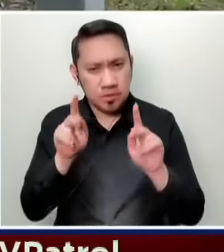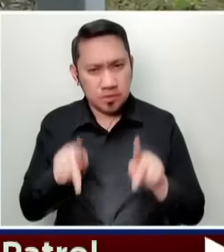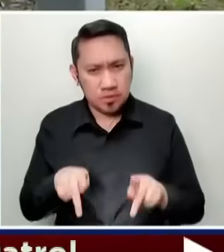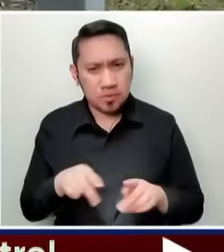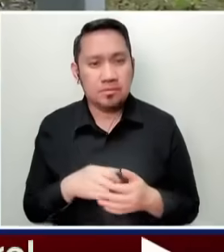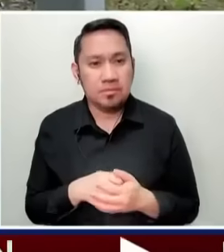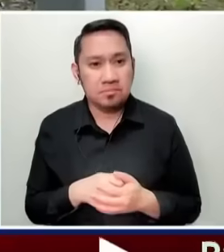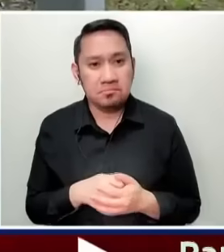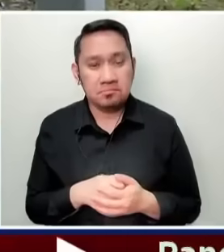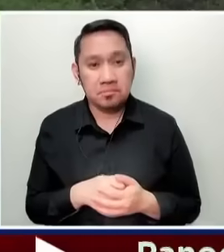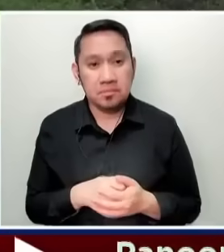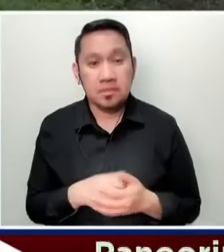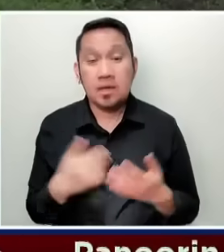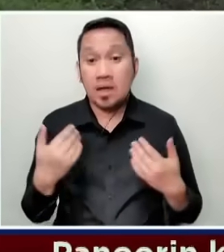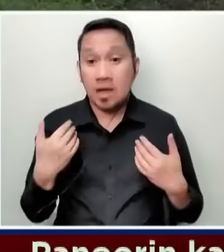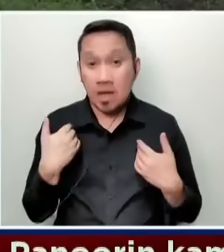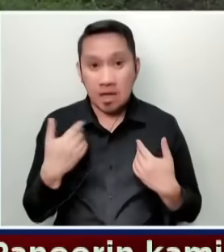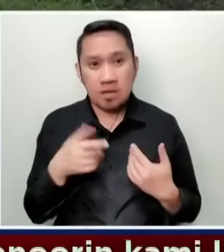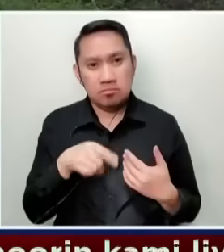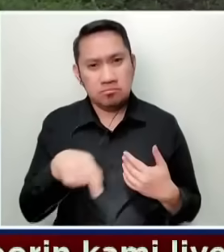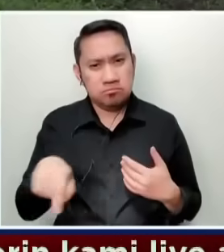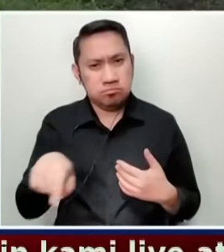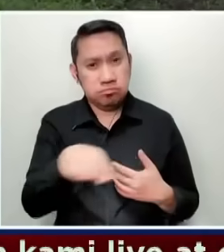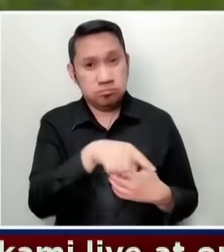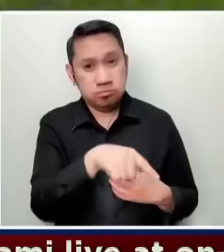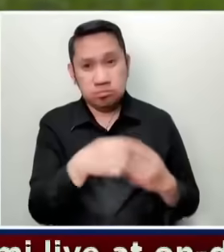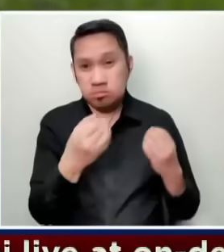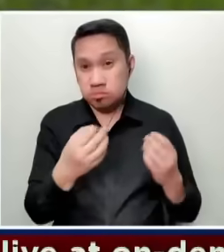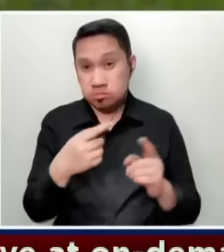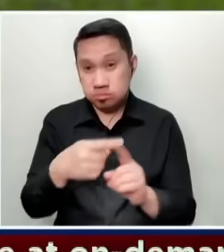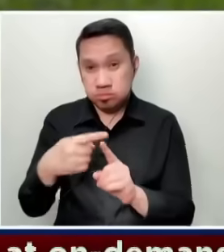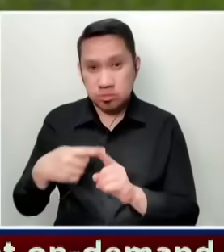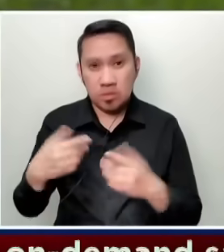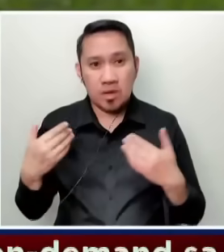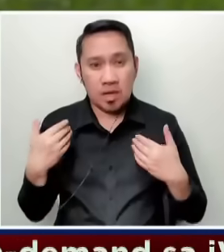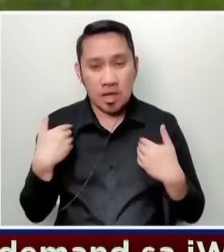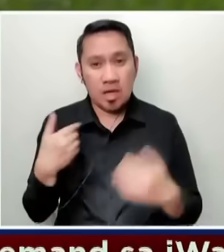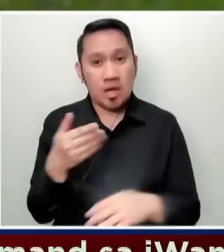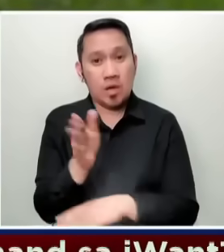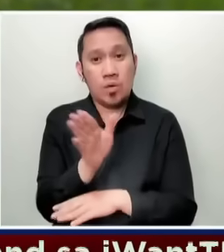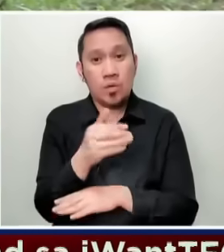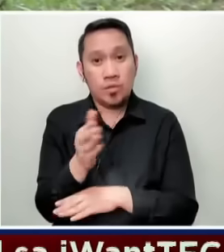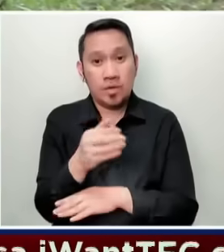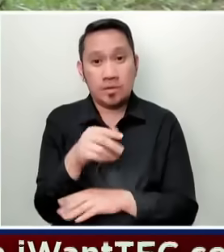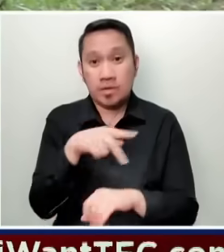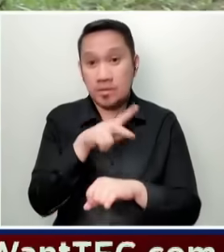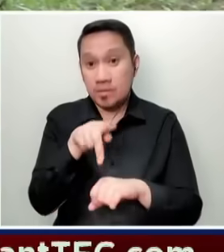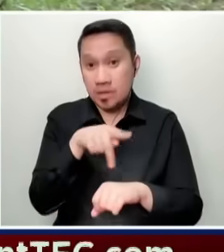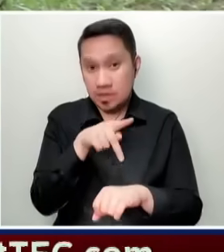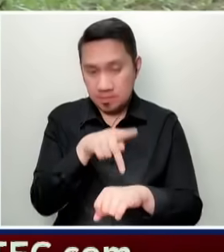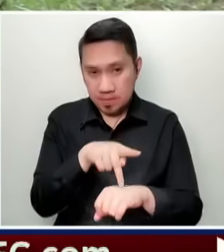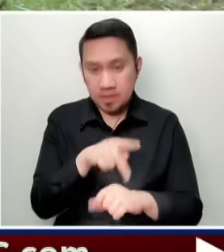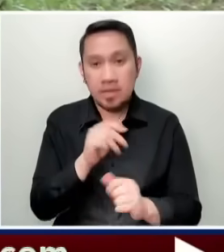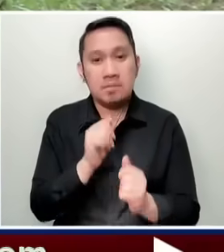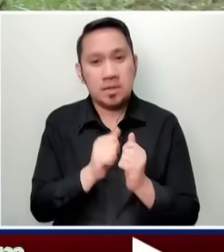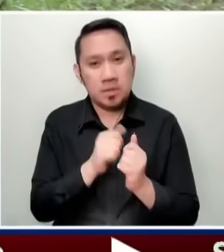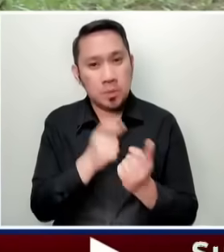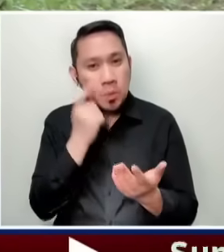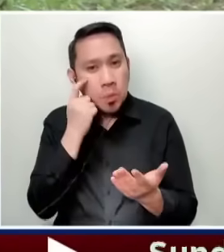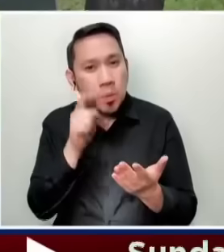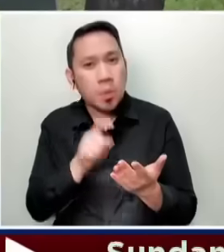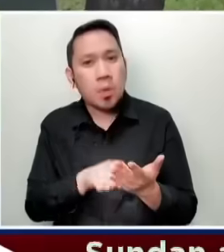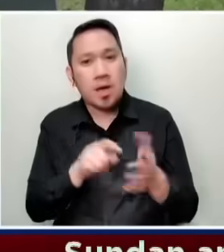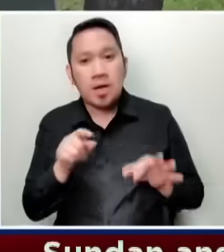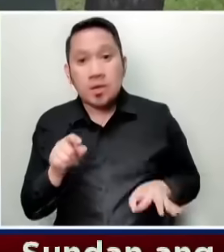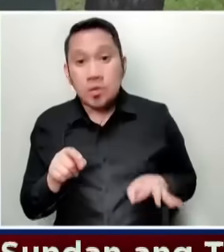Bawat isa sa higit 53,000 nakahimlay dito may watawat ng Pilipinas bilang pagkilala sa kanilang